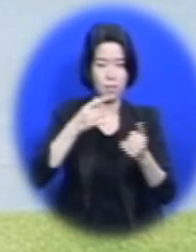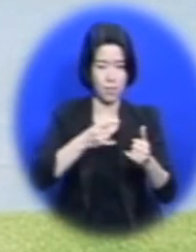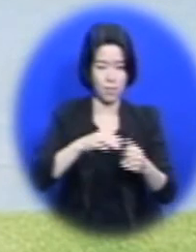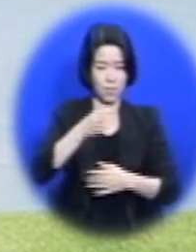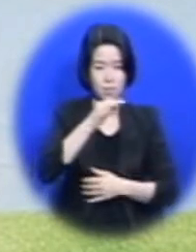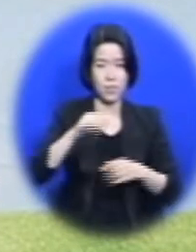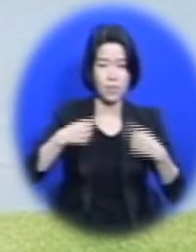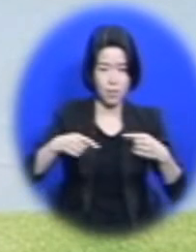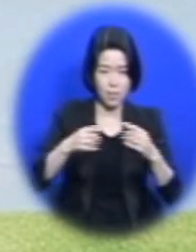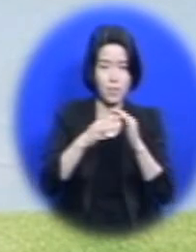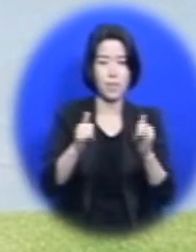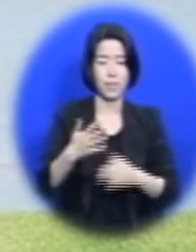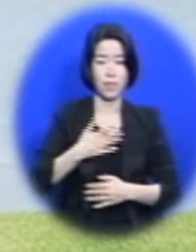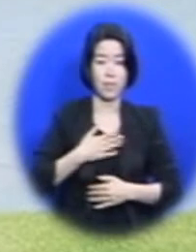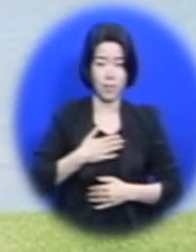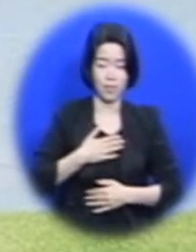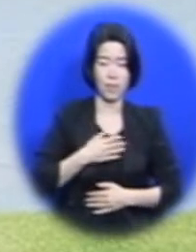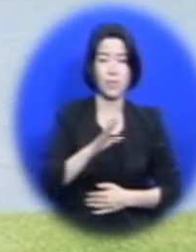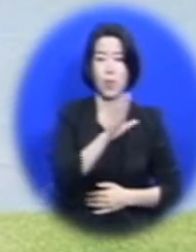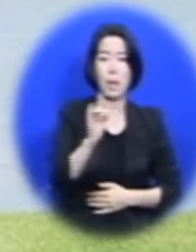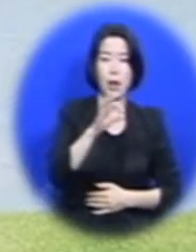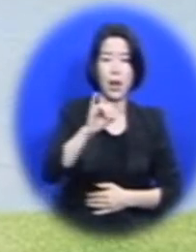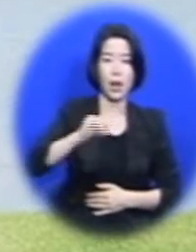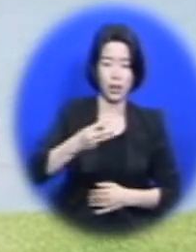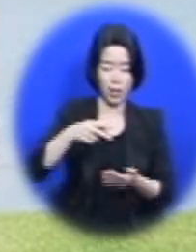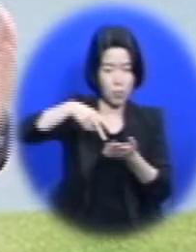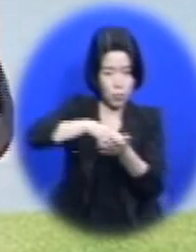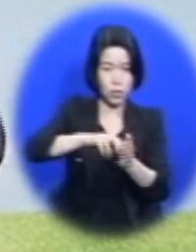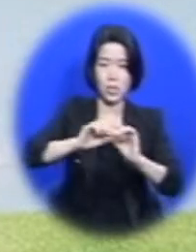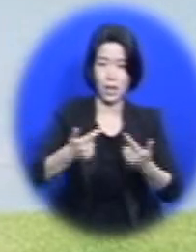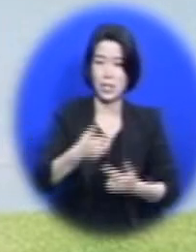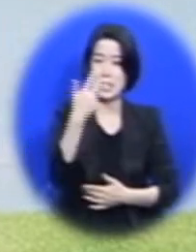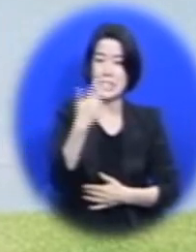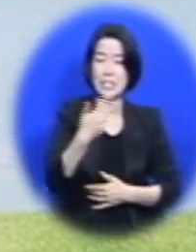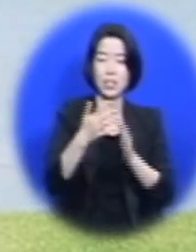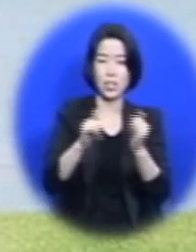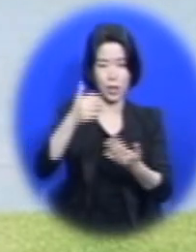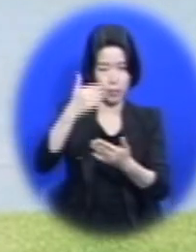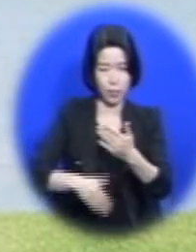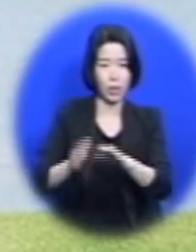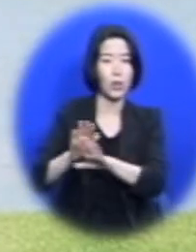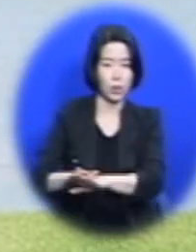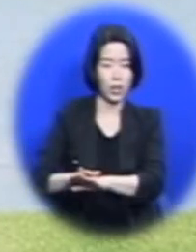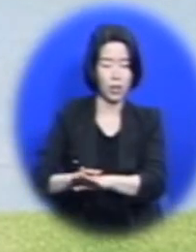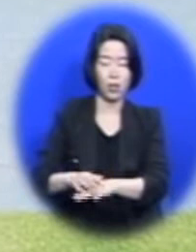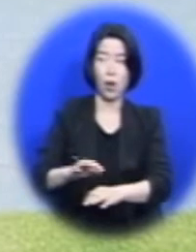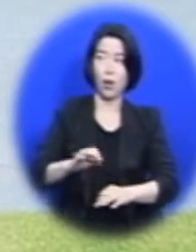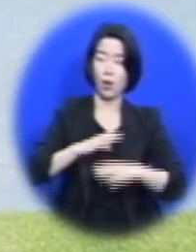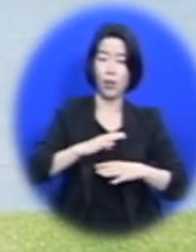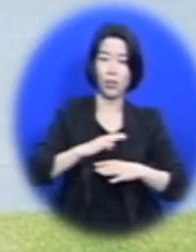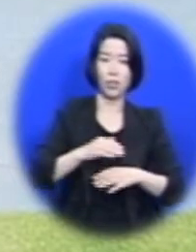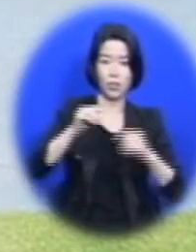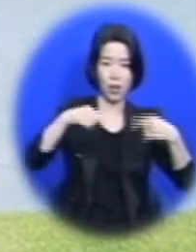엘리야에게 내가 바알에게 무릎 꿇지 않은 7천명을 남겨놓았다. 깜짝 놀랐죠,